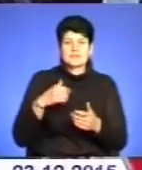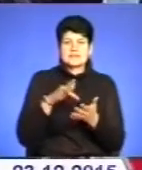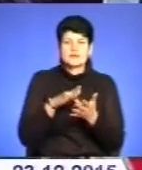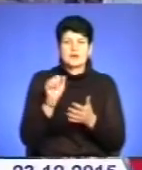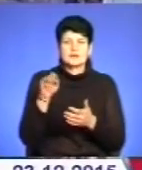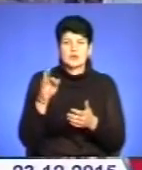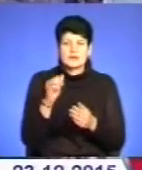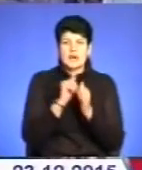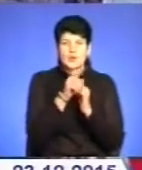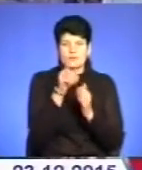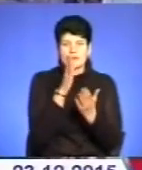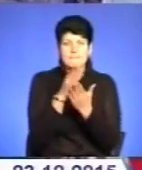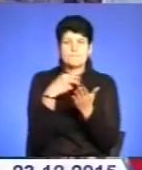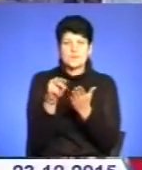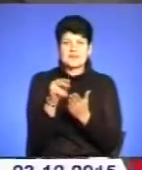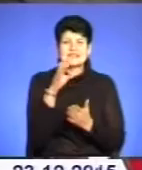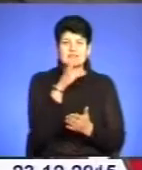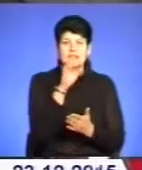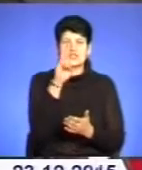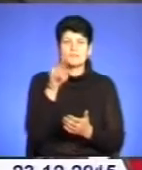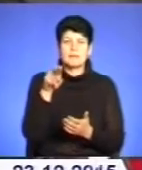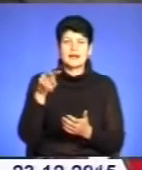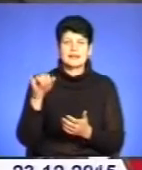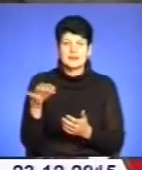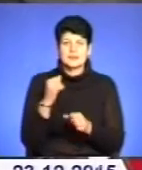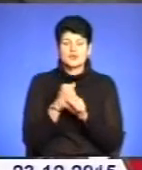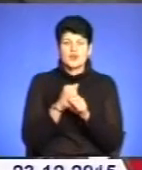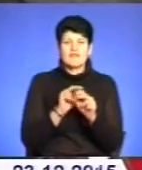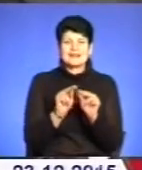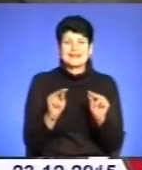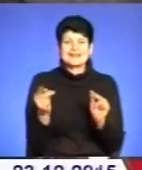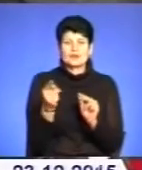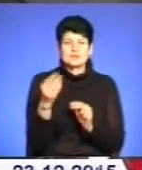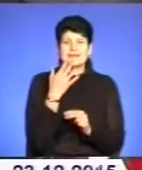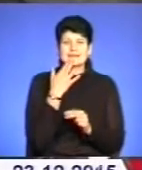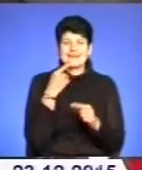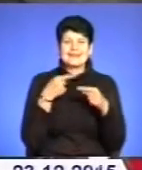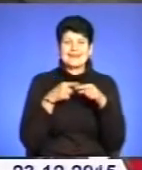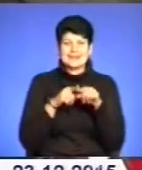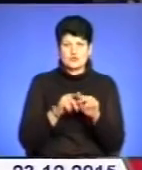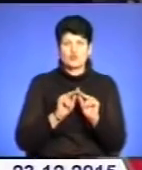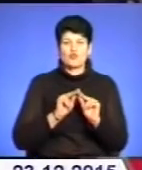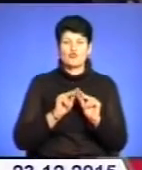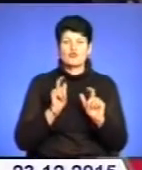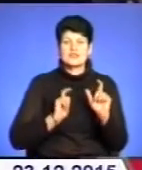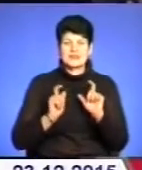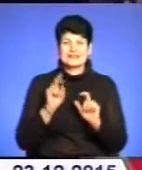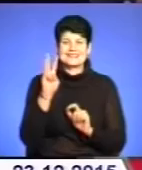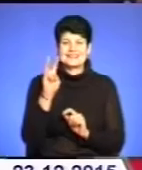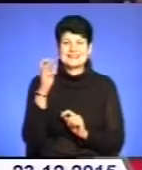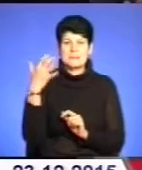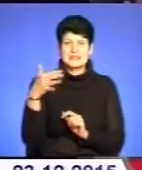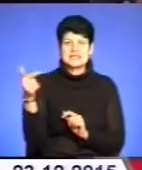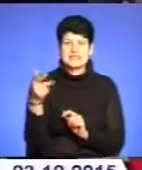кожного знайшовся купець. Світлана Шпилик працює викладачем Тернопільського національного технічного університету. 350 гривень